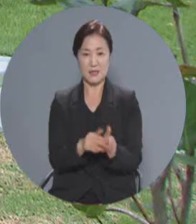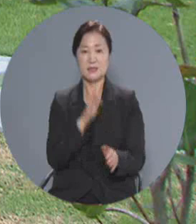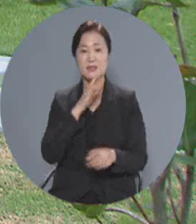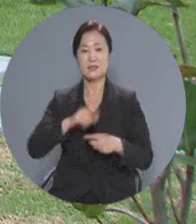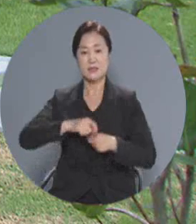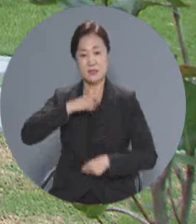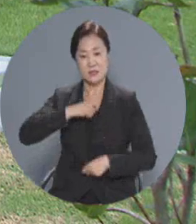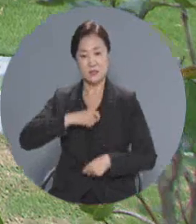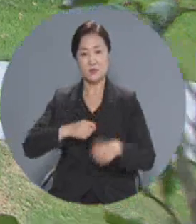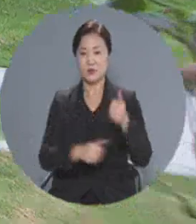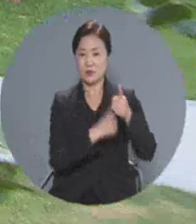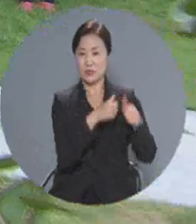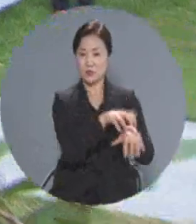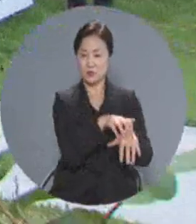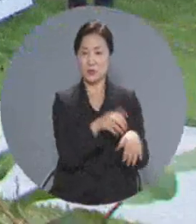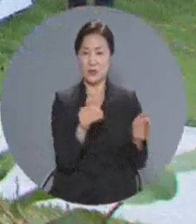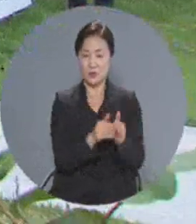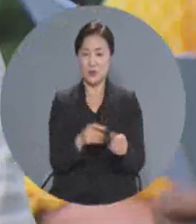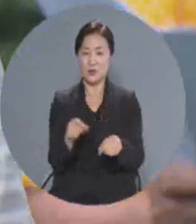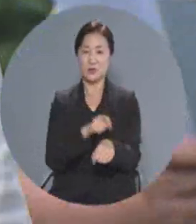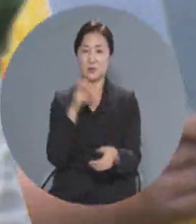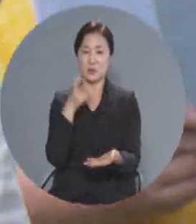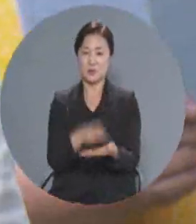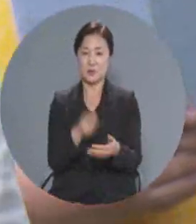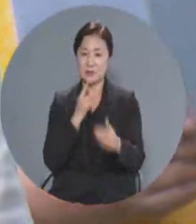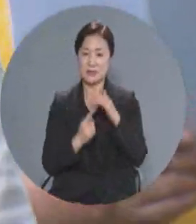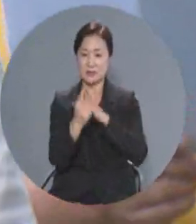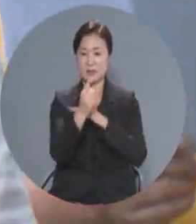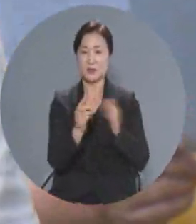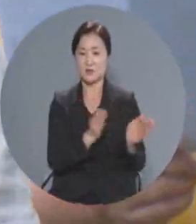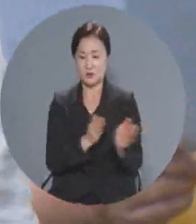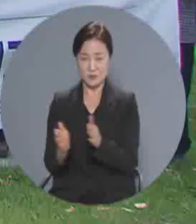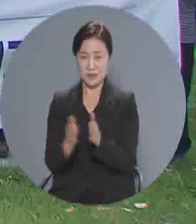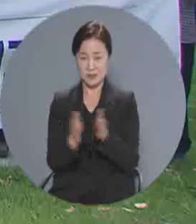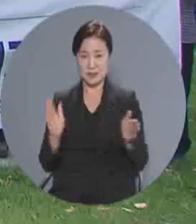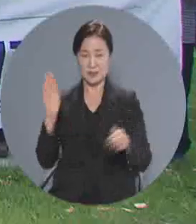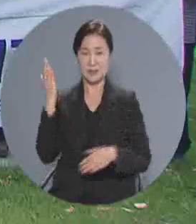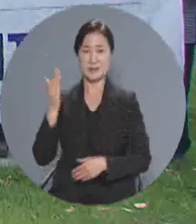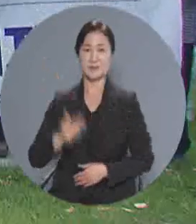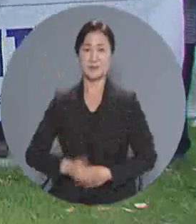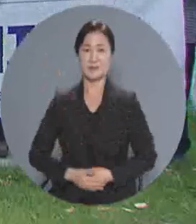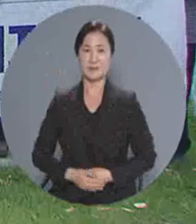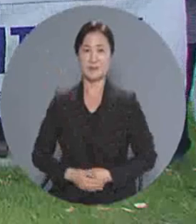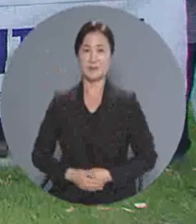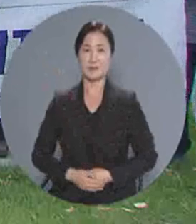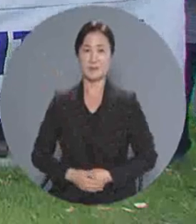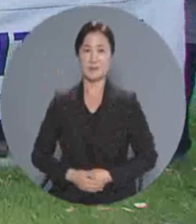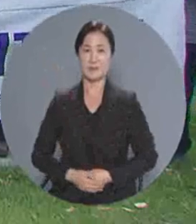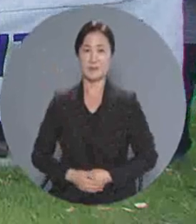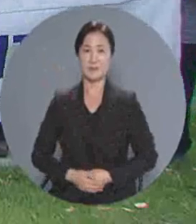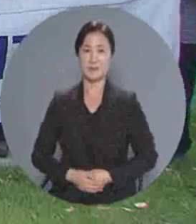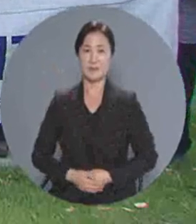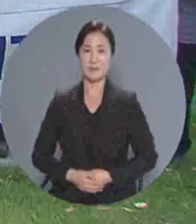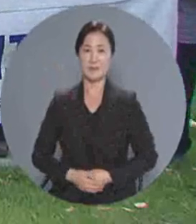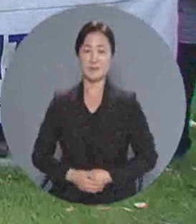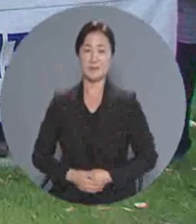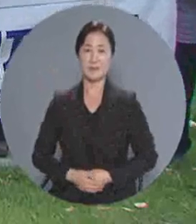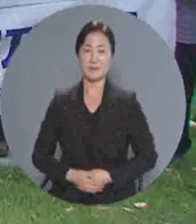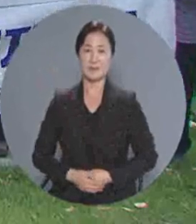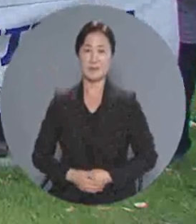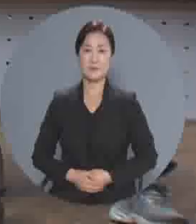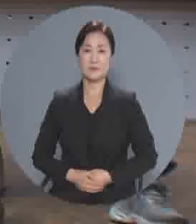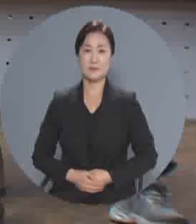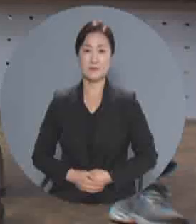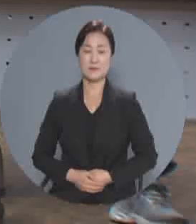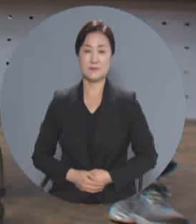의결하는 위원회 구성과 특별법 시행령 제정 작업에 들어갈 예정입니다. MBC 뉴스 문형철입니다.